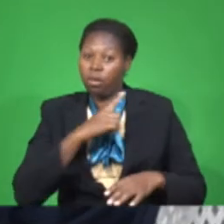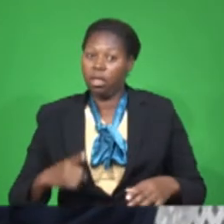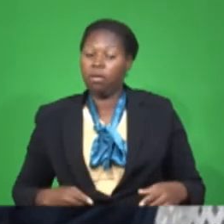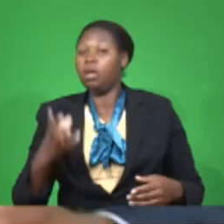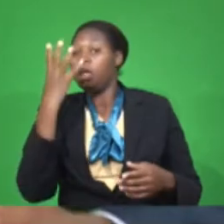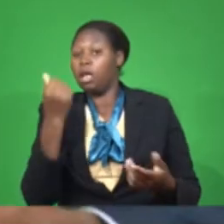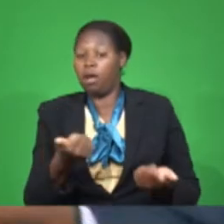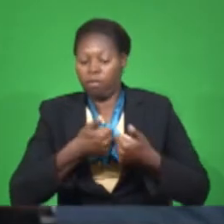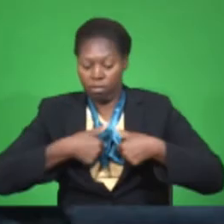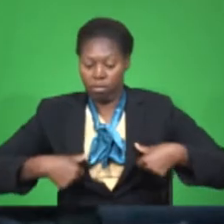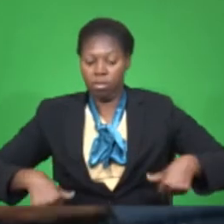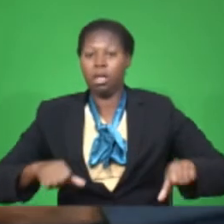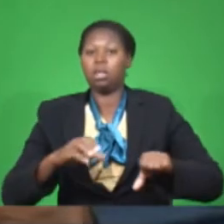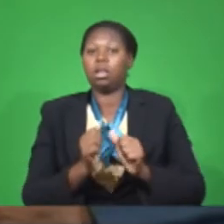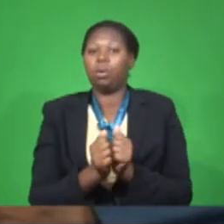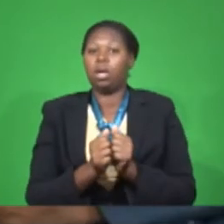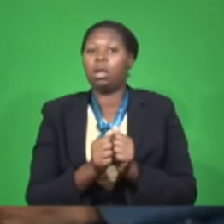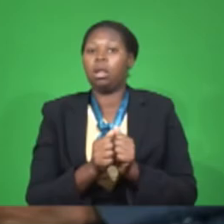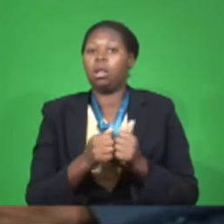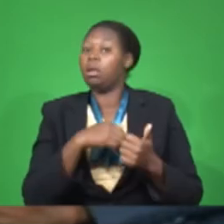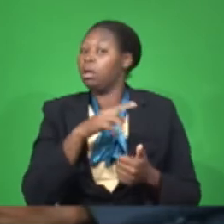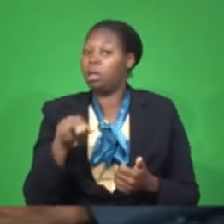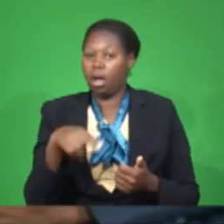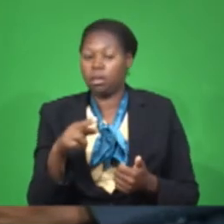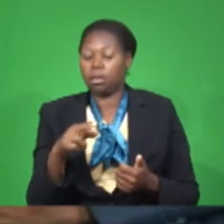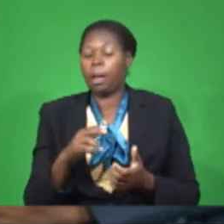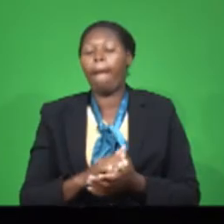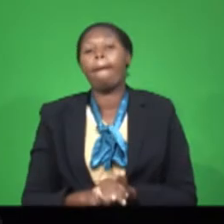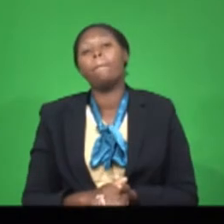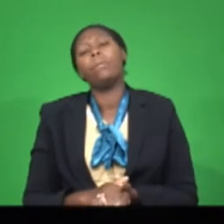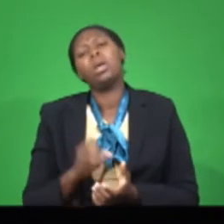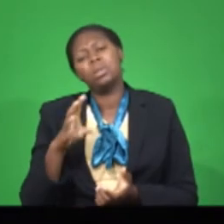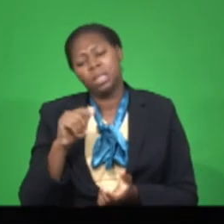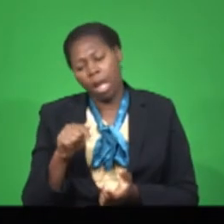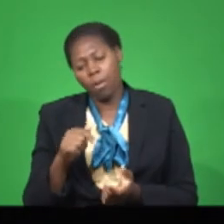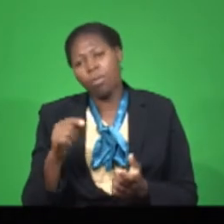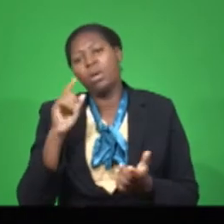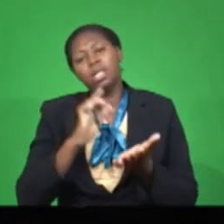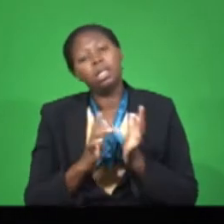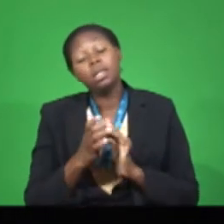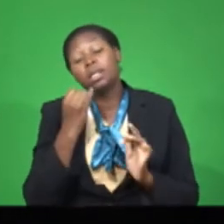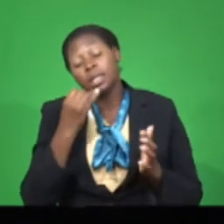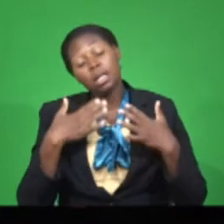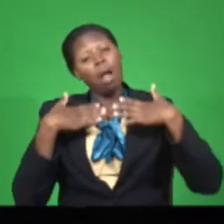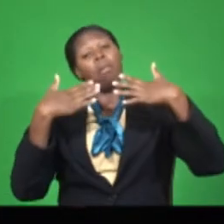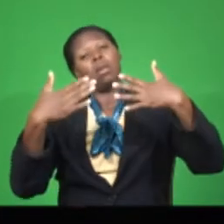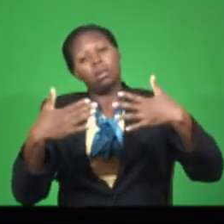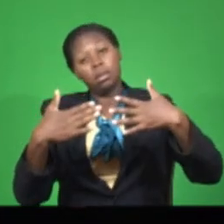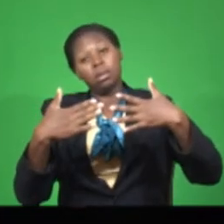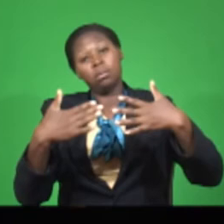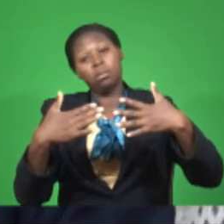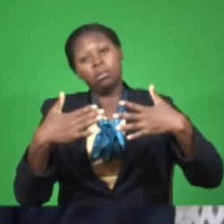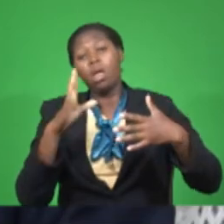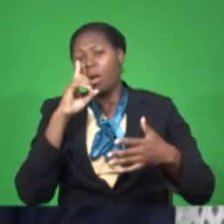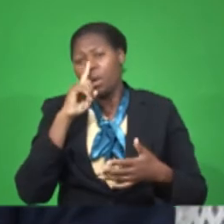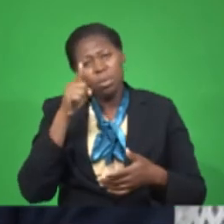Jesu anoshamisa. Ehe. Uko iwo kana uchiramba kunze usingasununguke kunze ndo baba